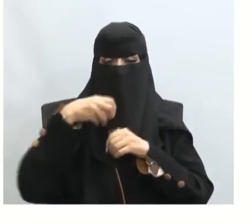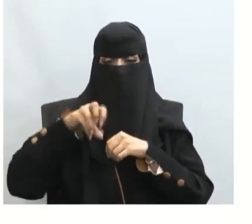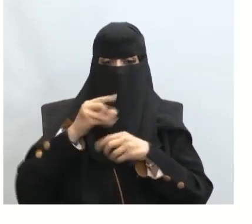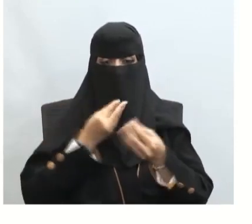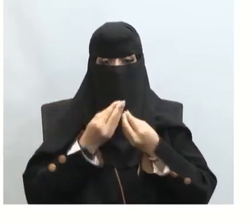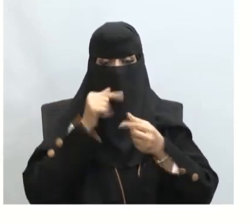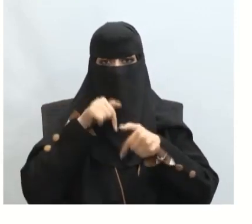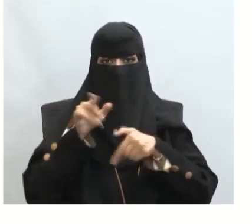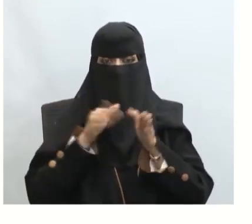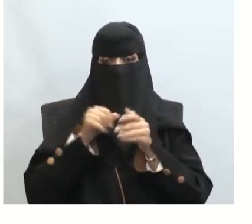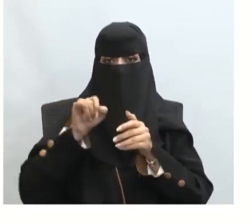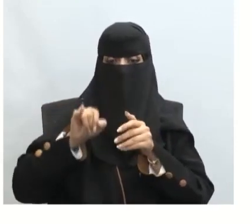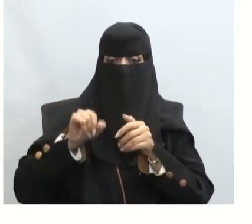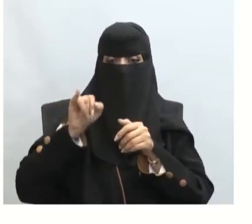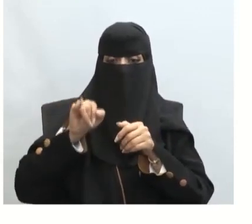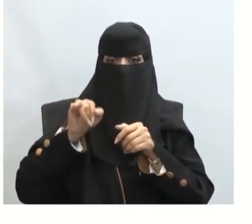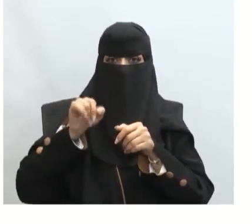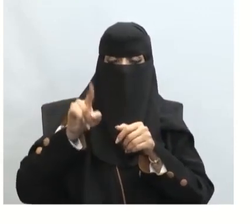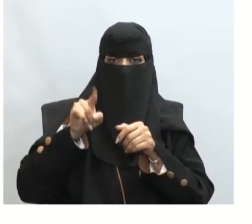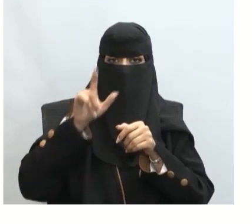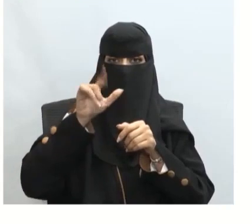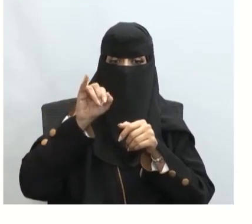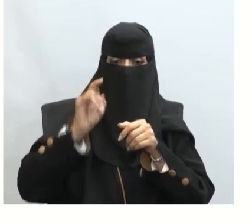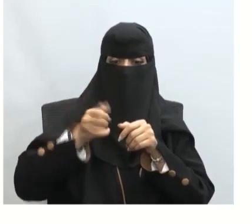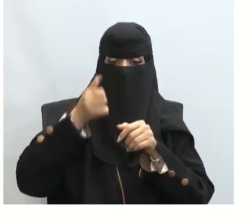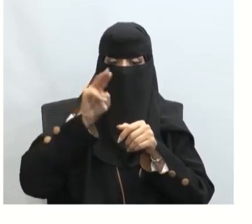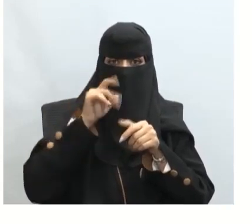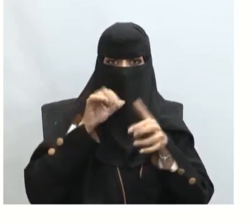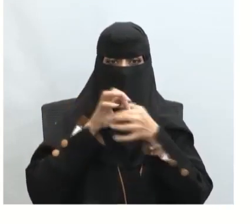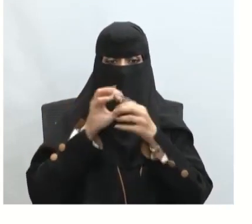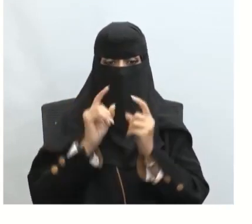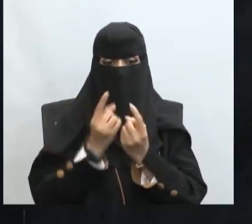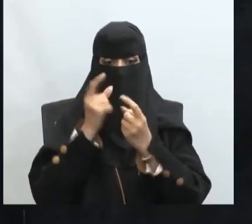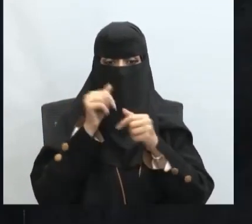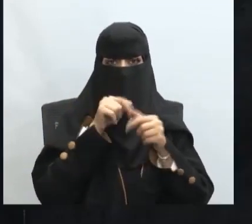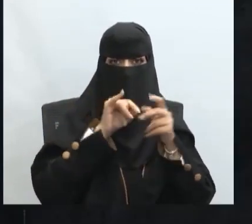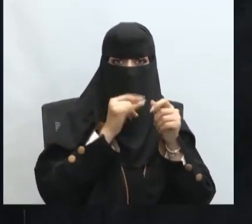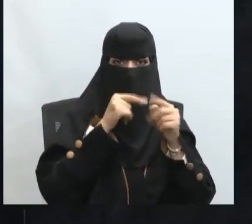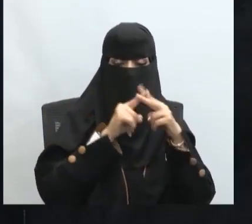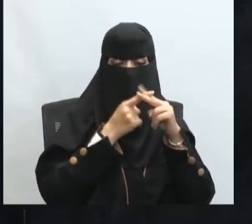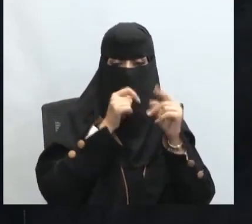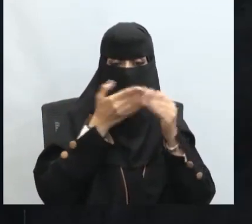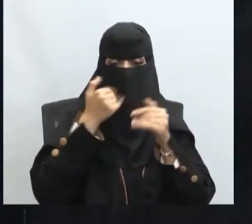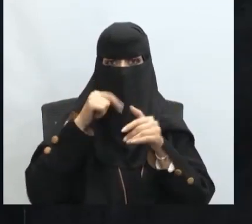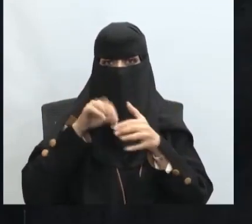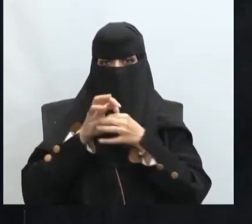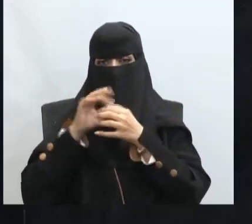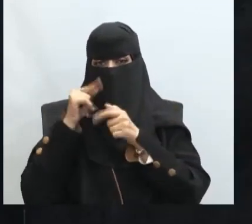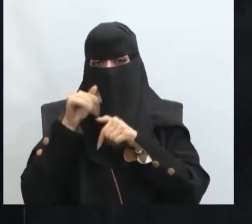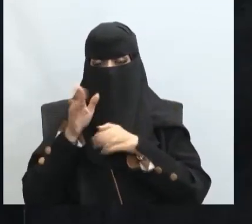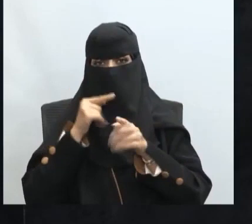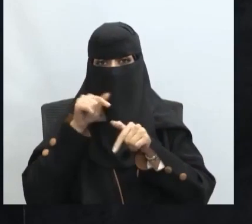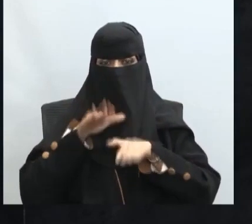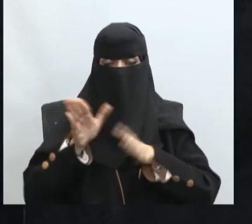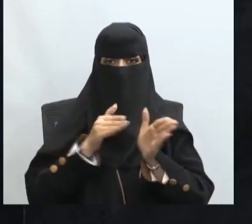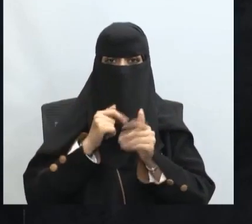التفاعلات او تصنيف البوليمرات طبعا هنا ارتباط في هذا الدرس ودرس باذن الله قادم سيكون وهو